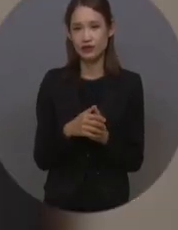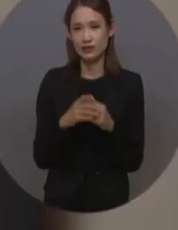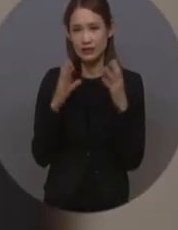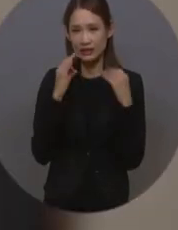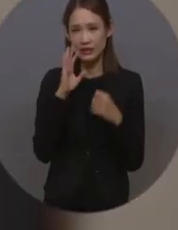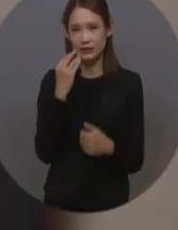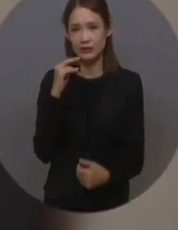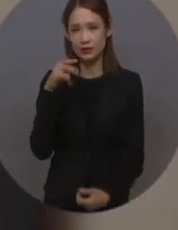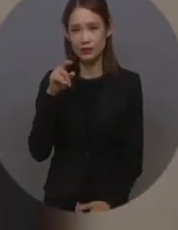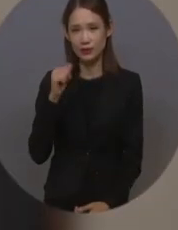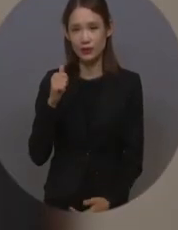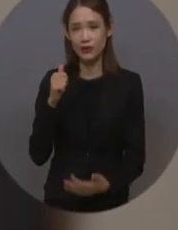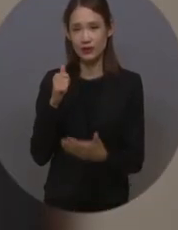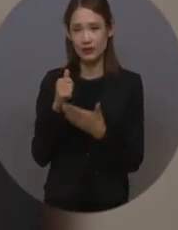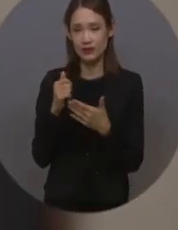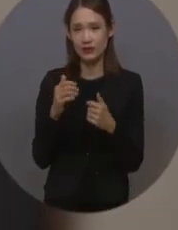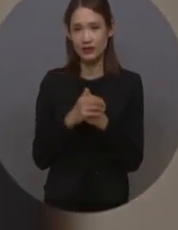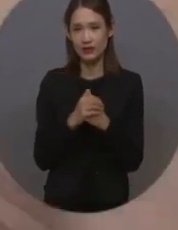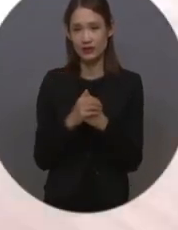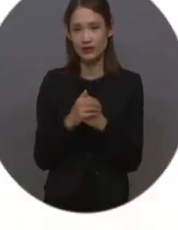김보성 씨까지도 이제 우리